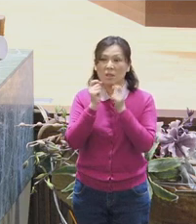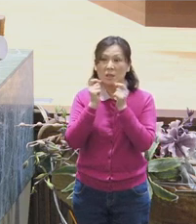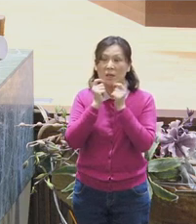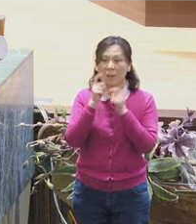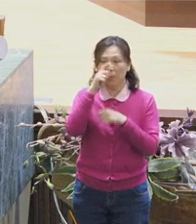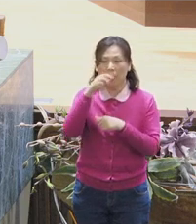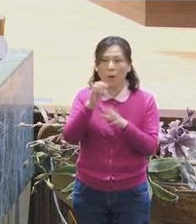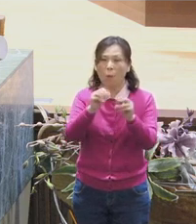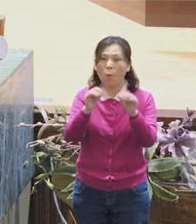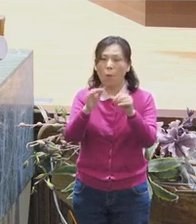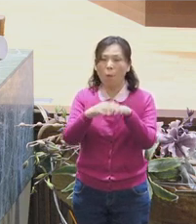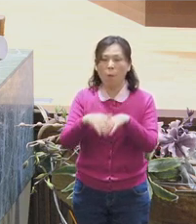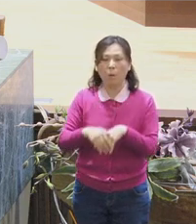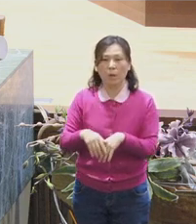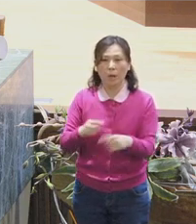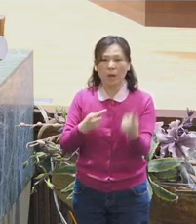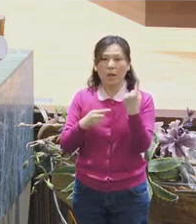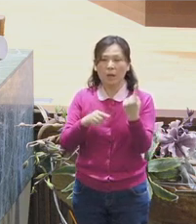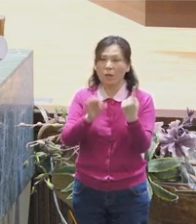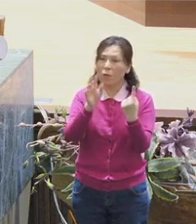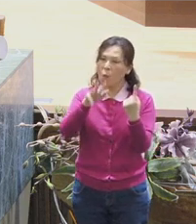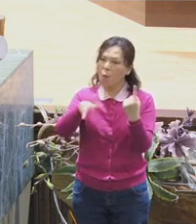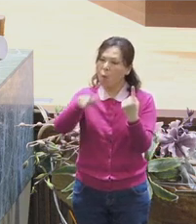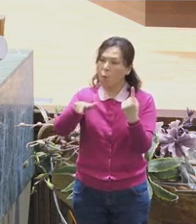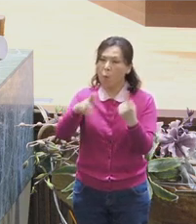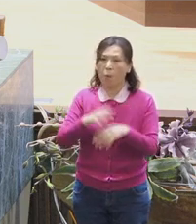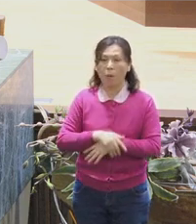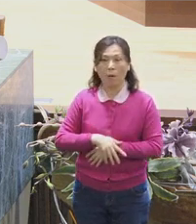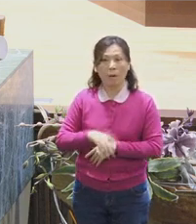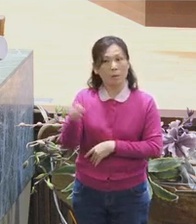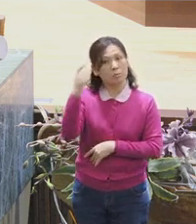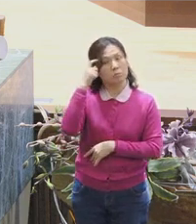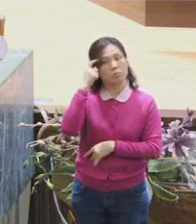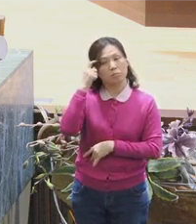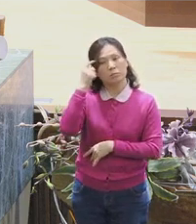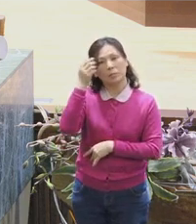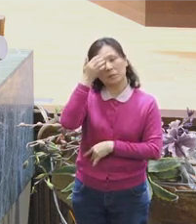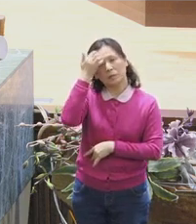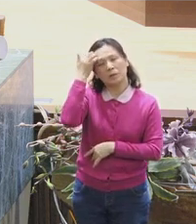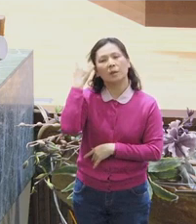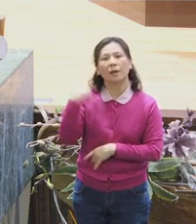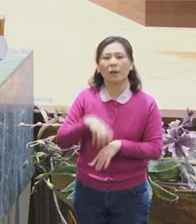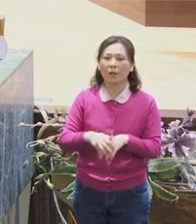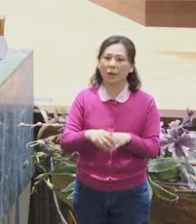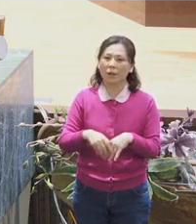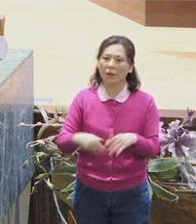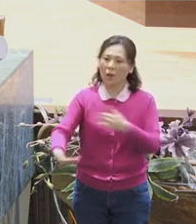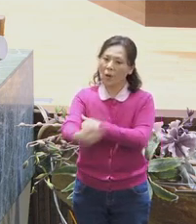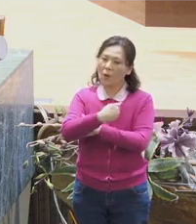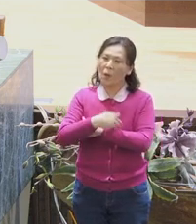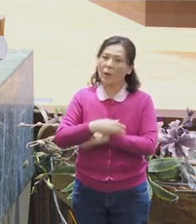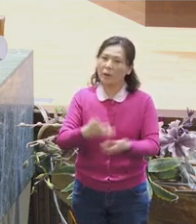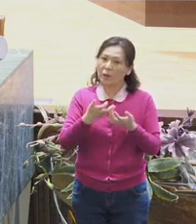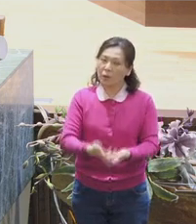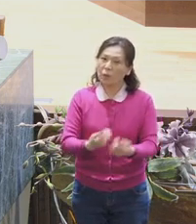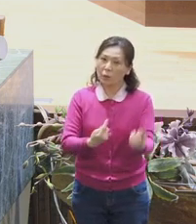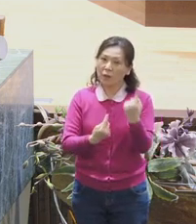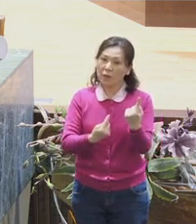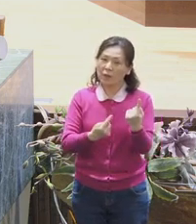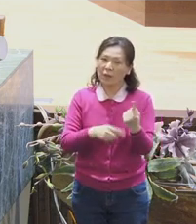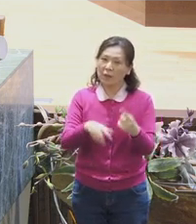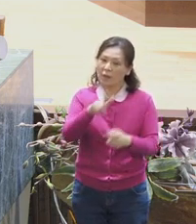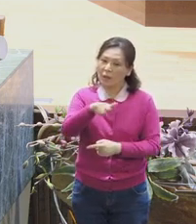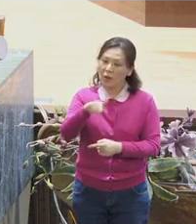已经一吨6000块了呢。可是你想想看，我收了一吨6000块，可是我就找一个农地，找一个